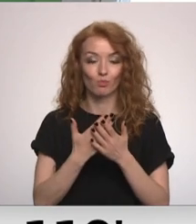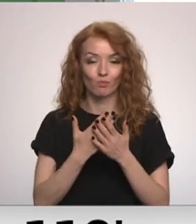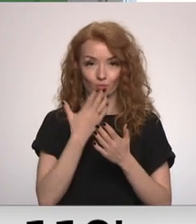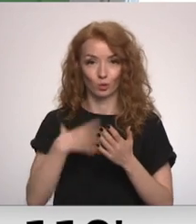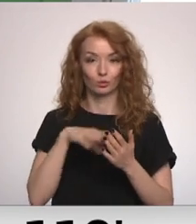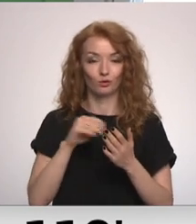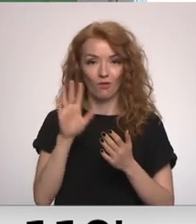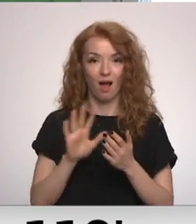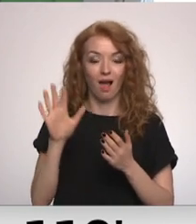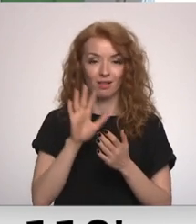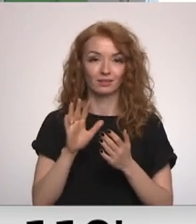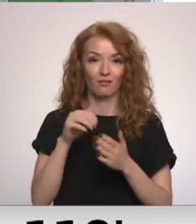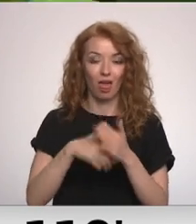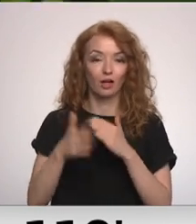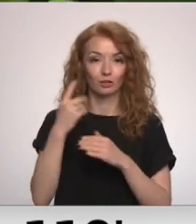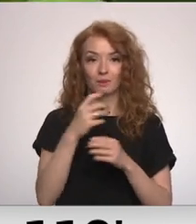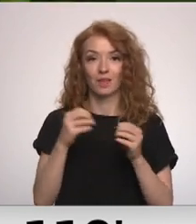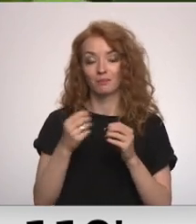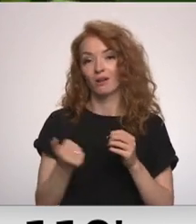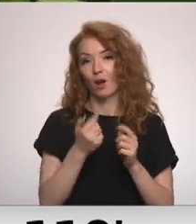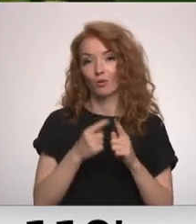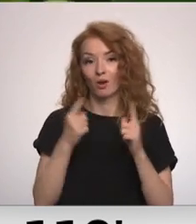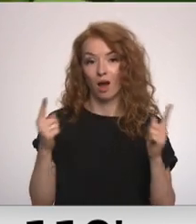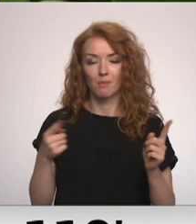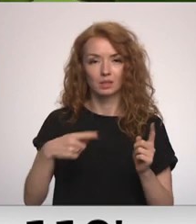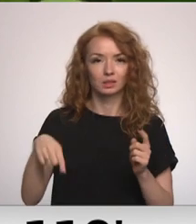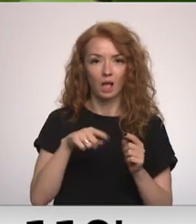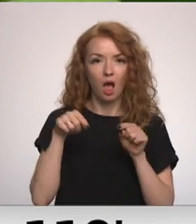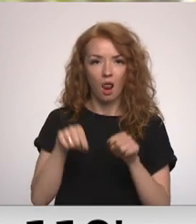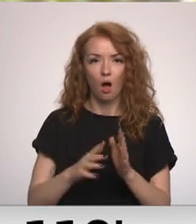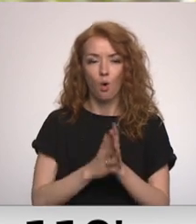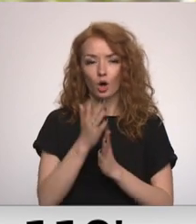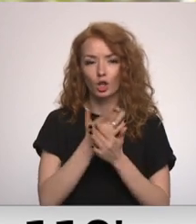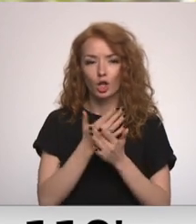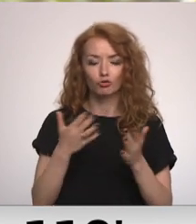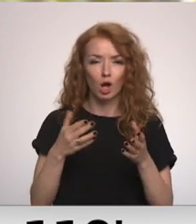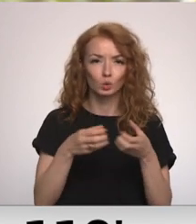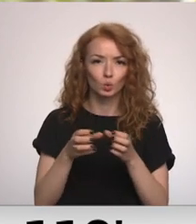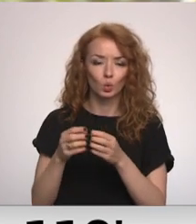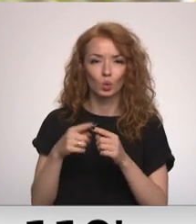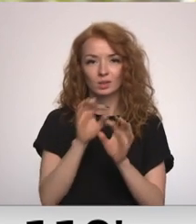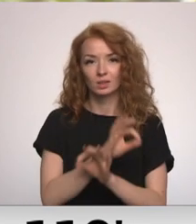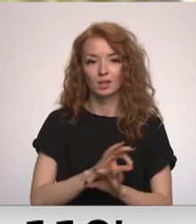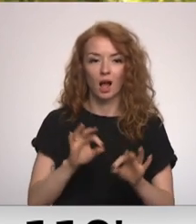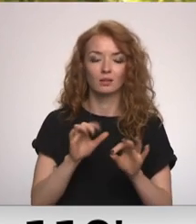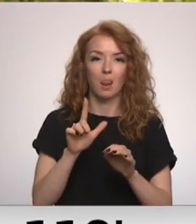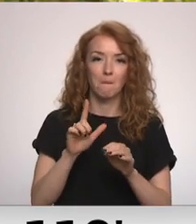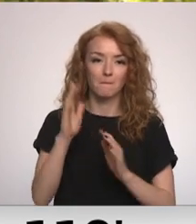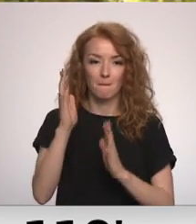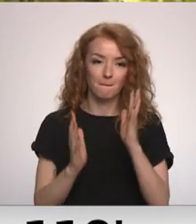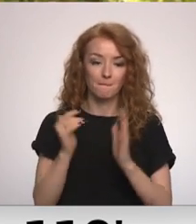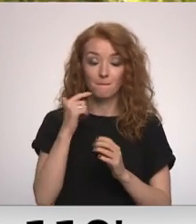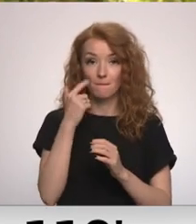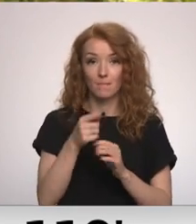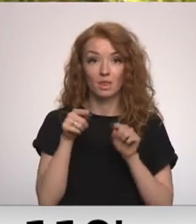vēsturi 110 gadu garumā. Salas bagātība ir sugu dažādība un skaistie liepu meži. Šobrīd mums ir